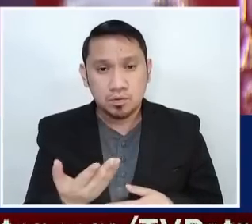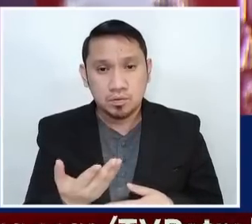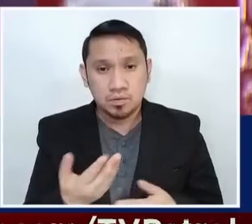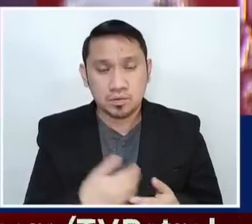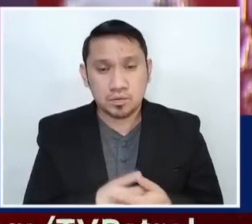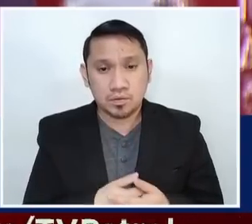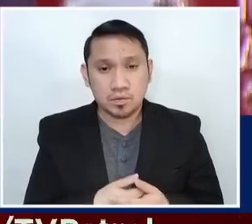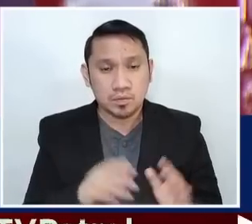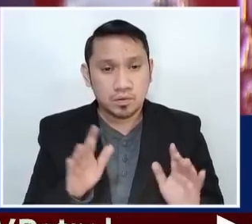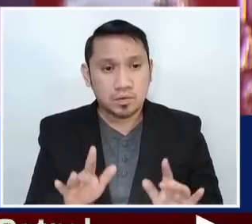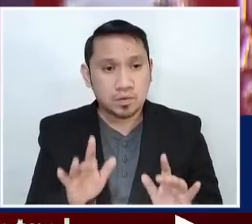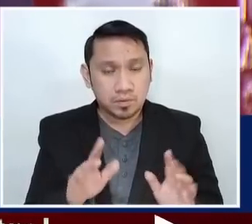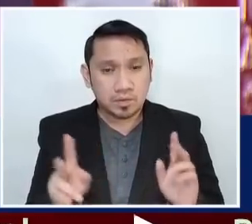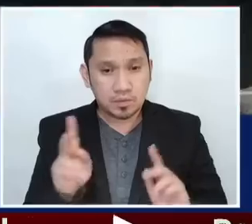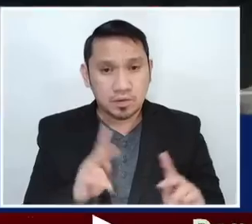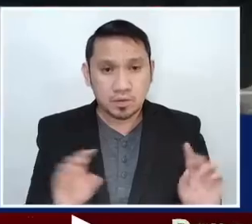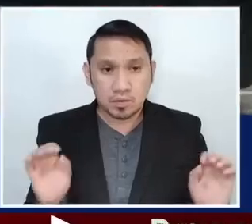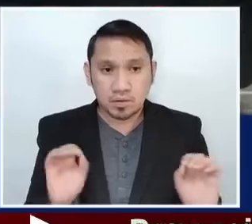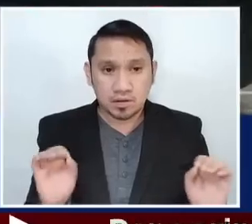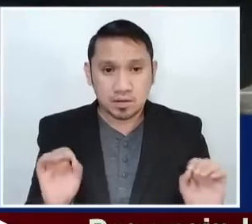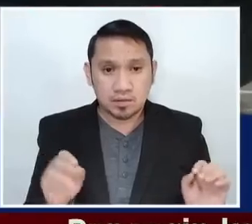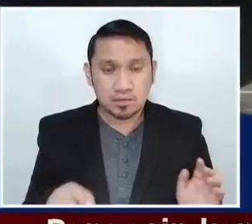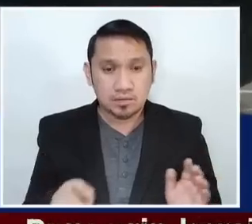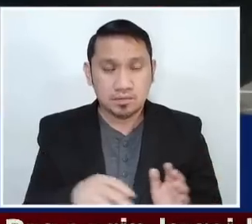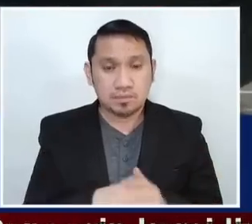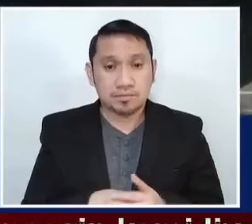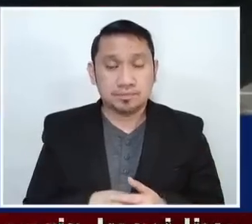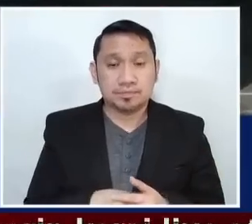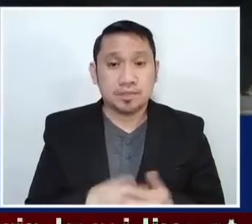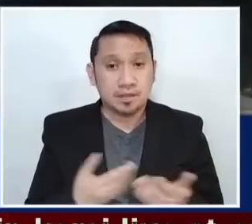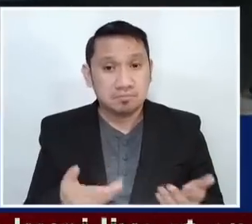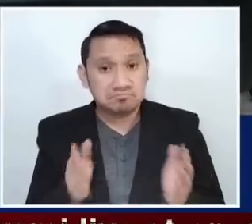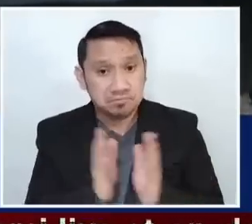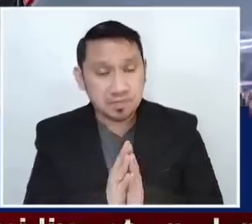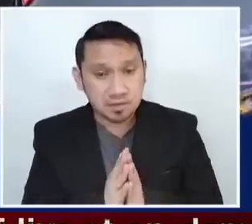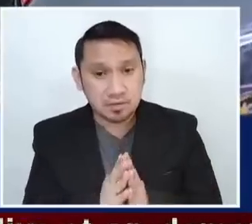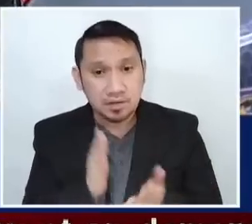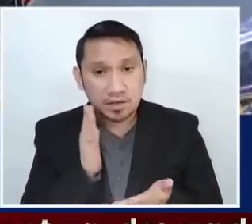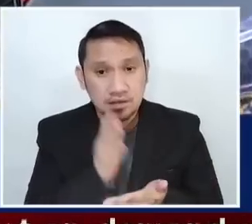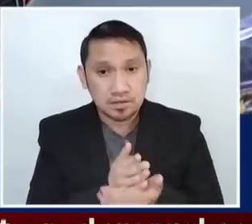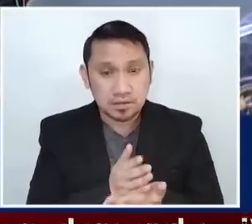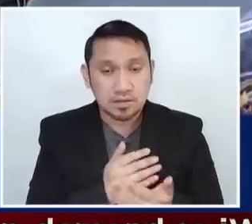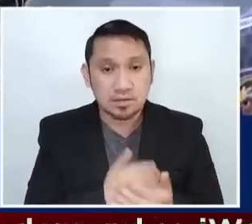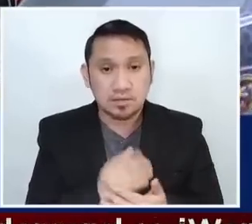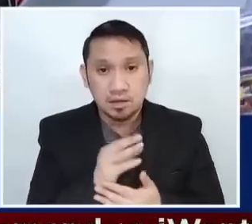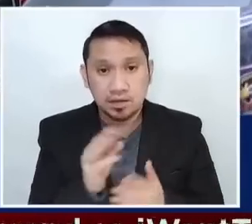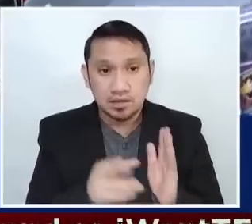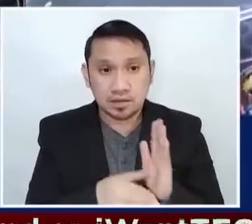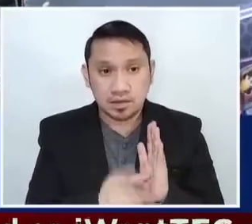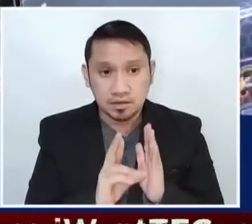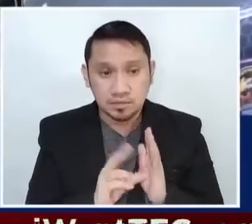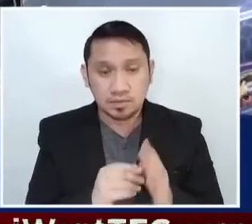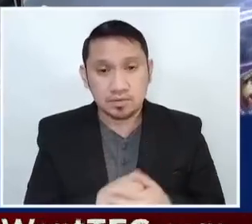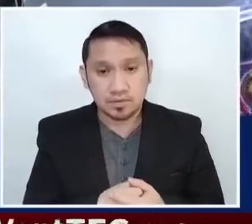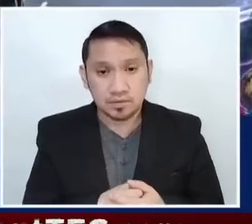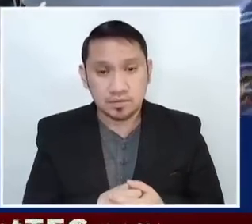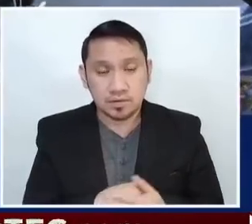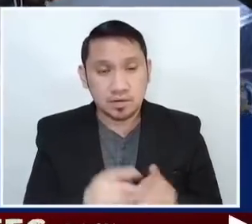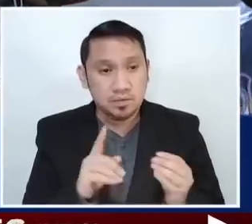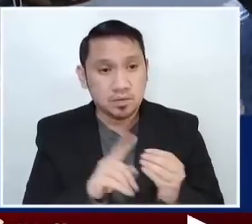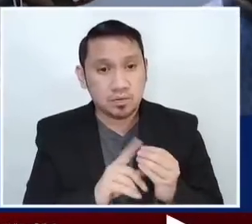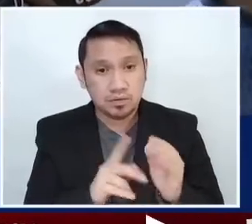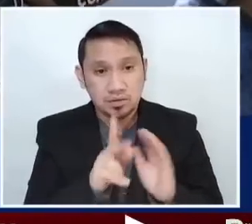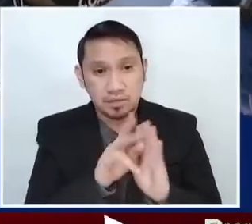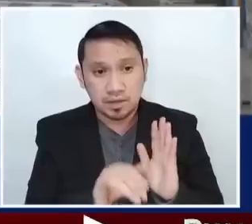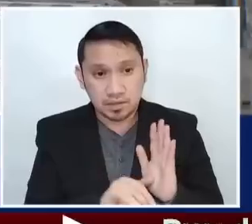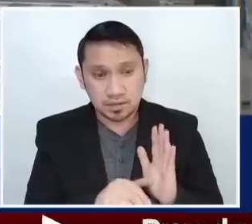mananakay, walang masasakyan. Ang hiling nila, itigil muna at i-review ang mga provision ng no contact